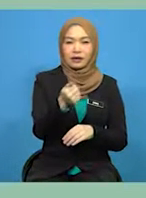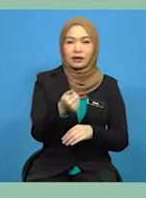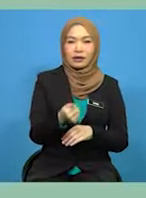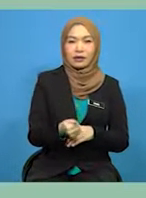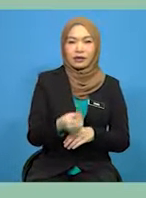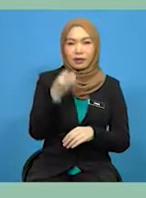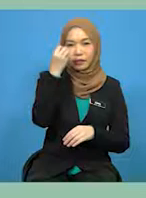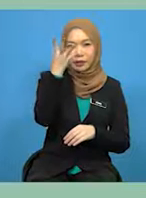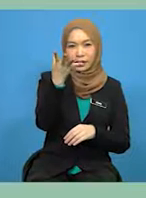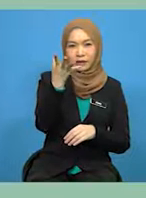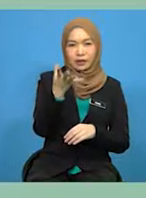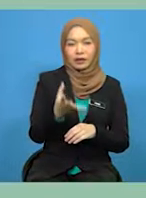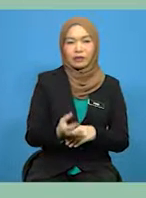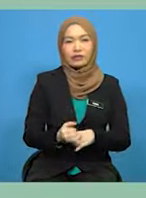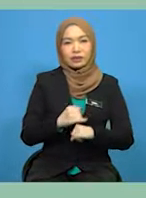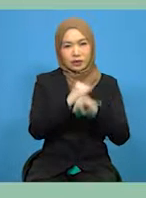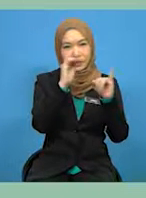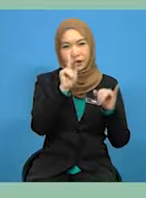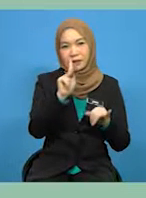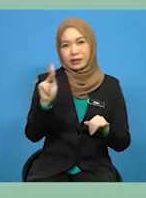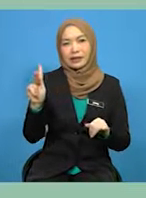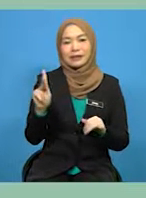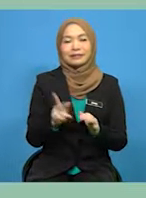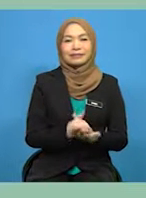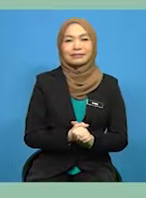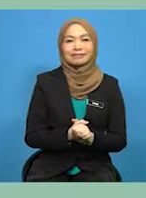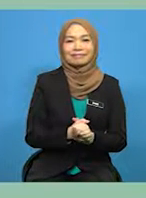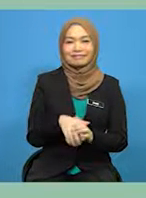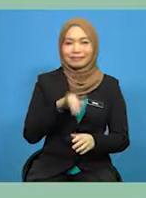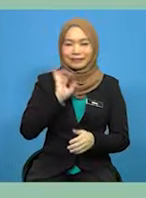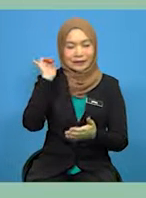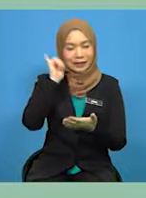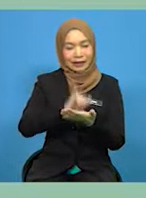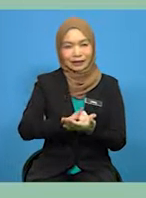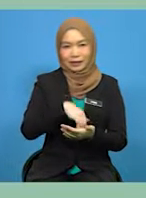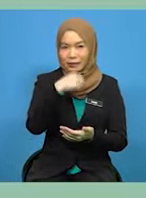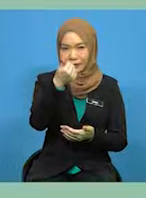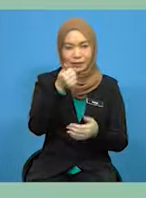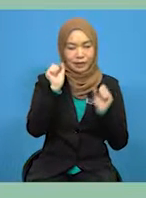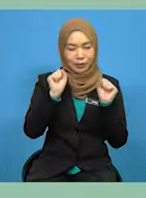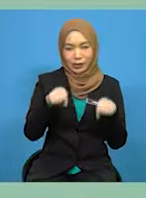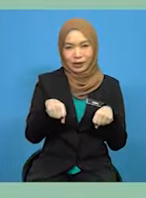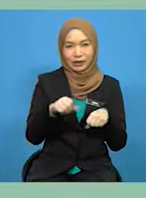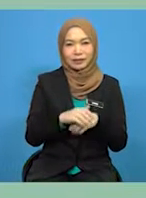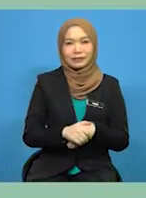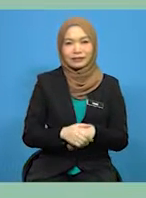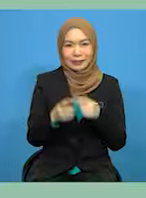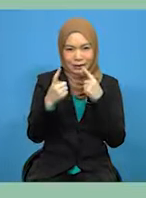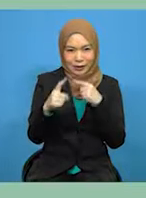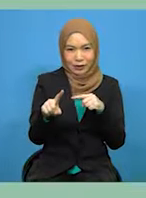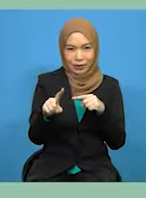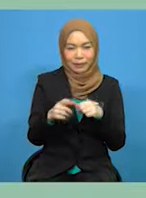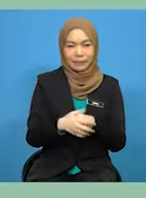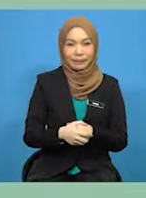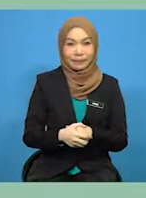nyatakan. Jangan putus asa. Saya yakin anda pasti boleh. Dah dapat